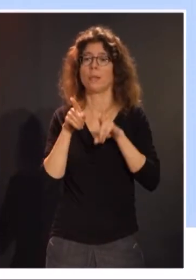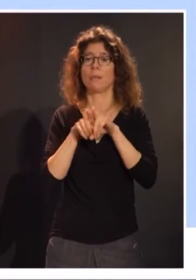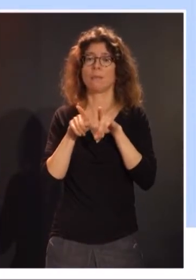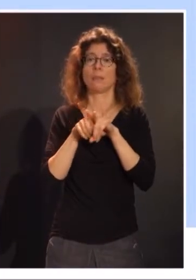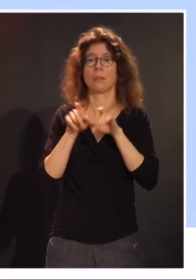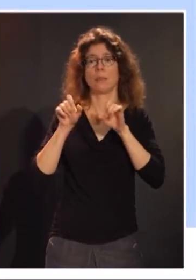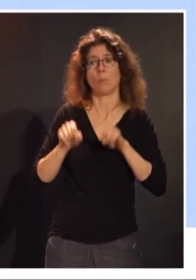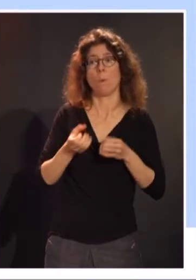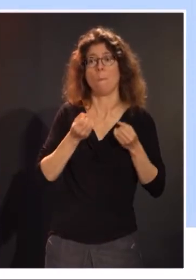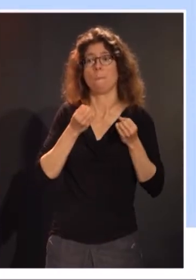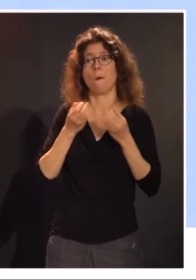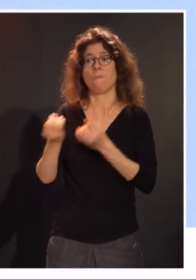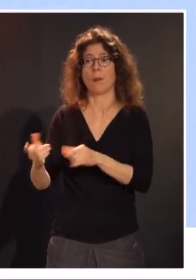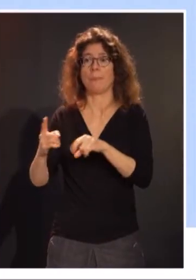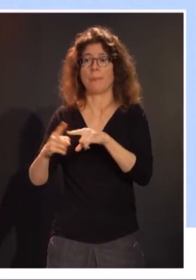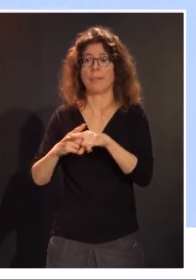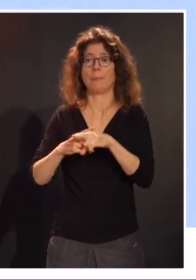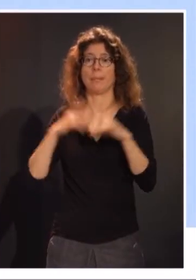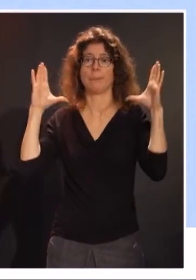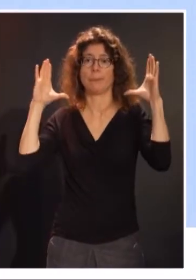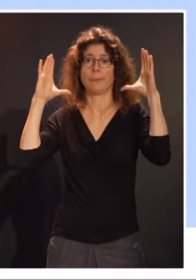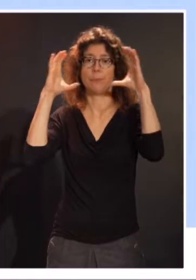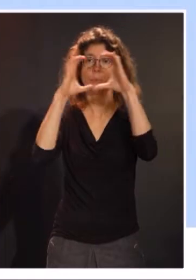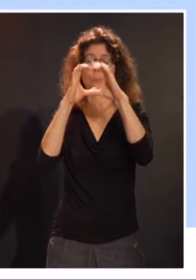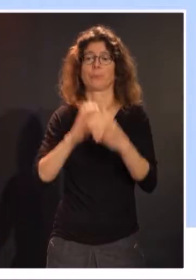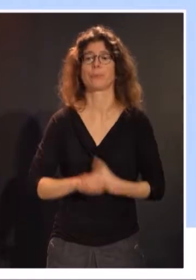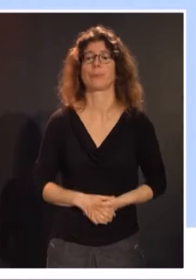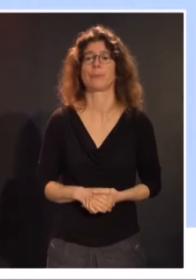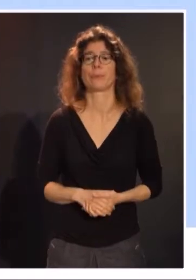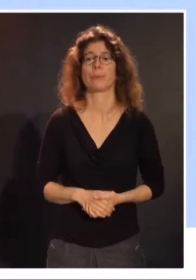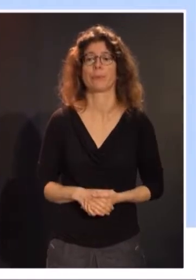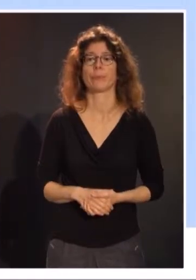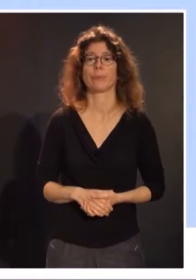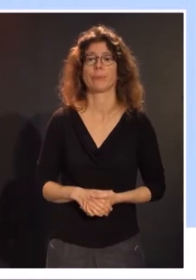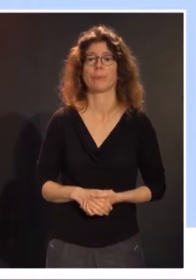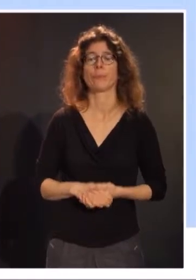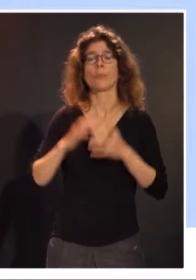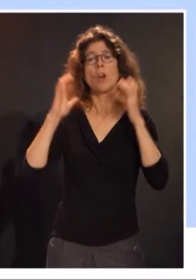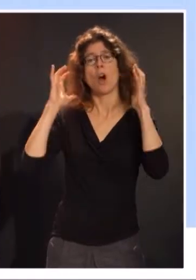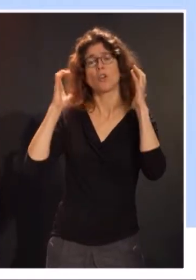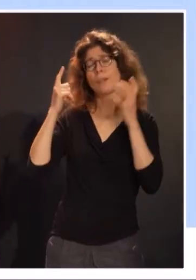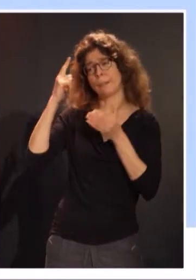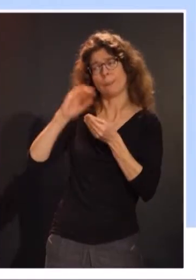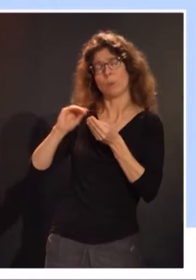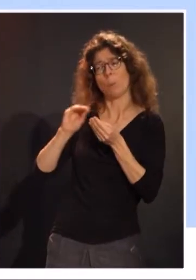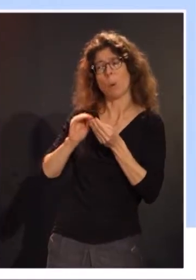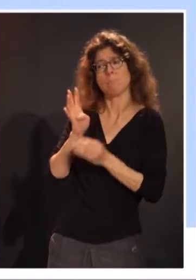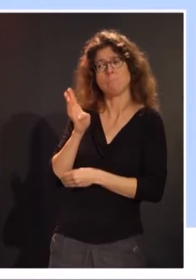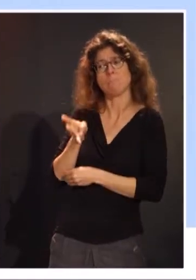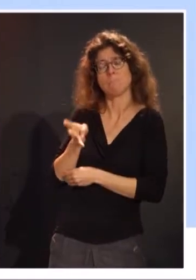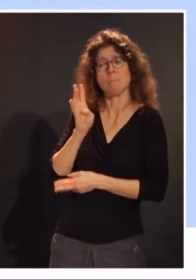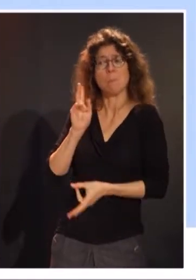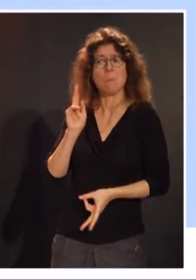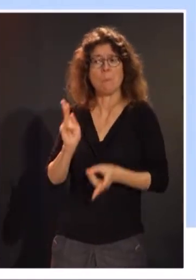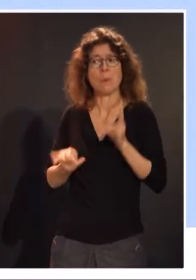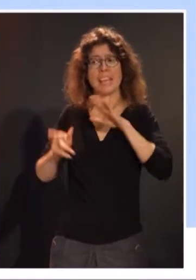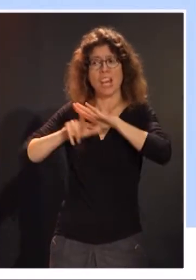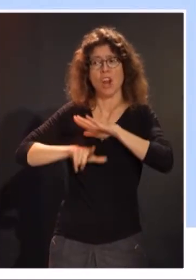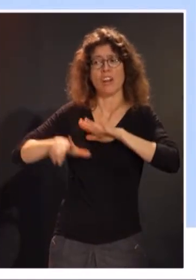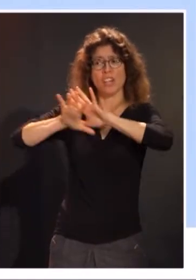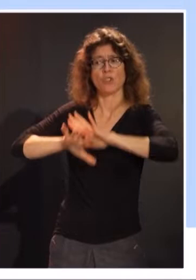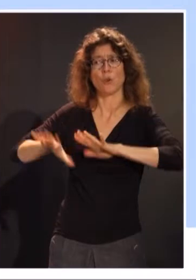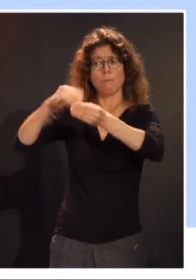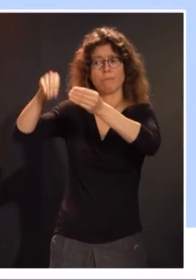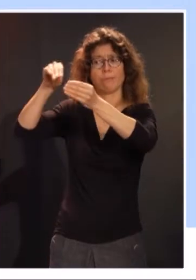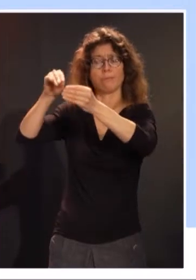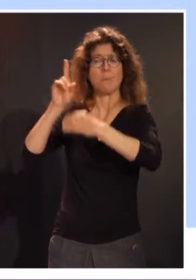peut entraîner une dégradation progressive de la vision. Et l'orthophoniste se questionnait également autour d'un trouble du langage, parce